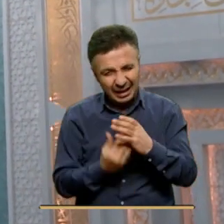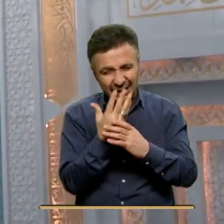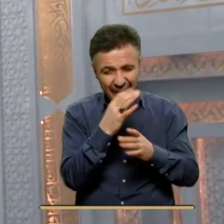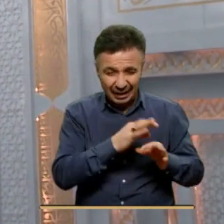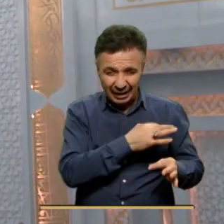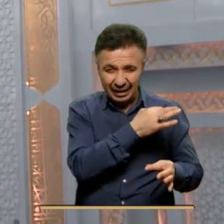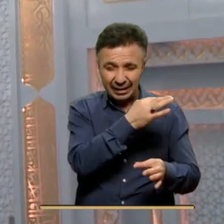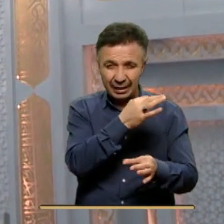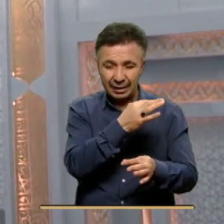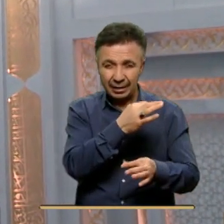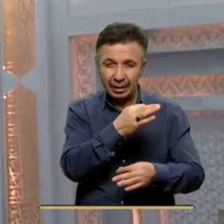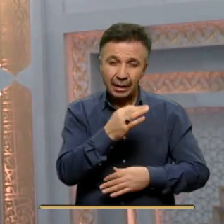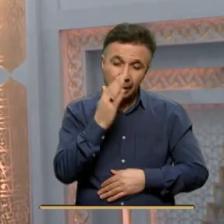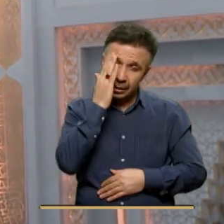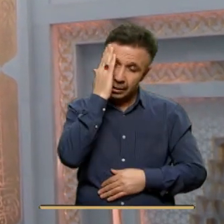haysiyetini zedeleyen,